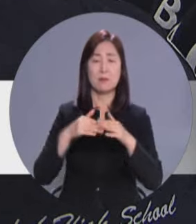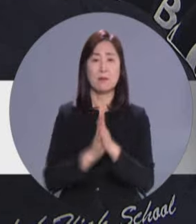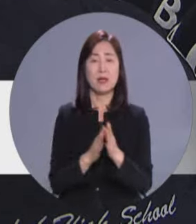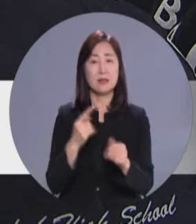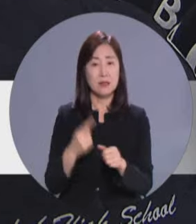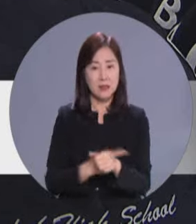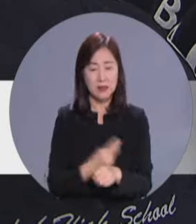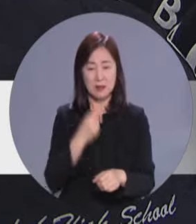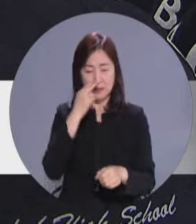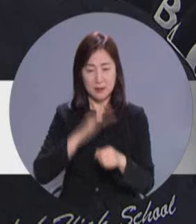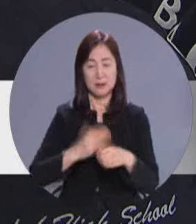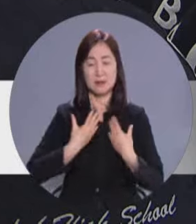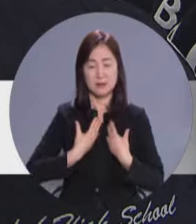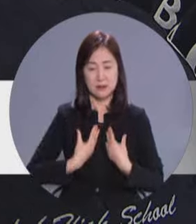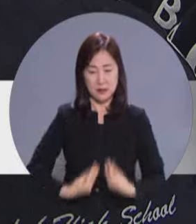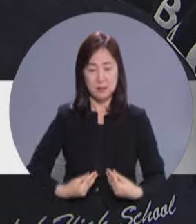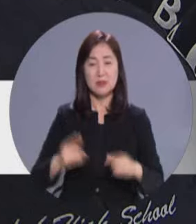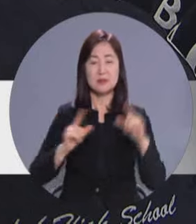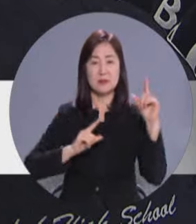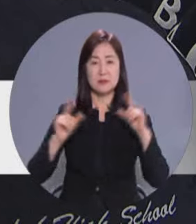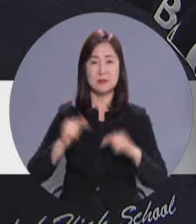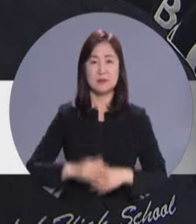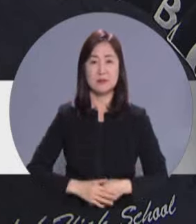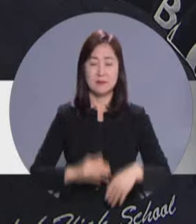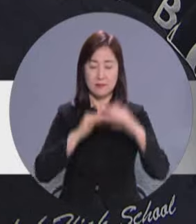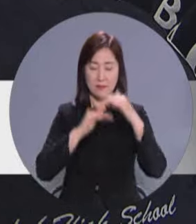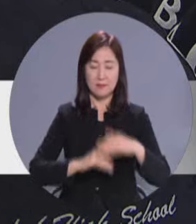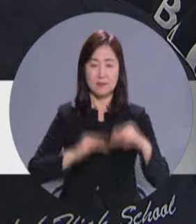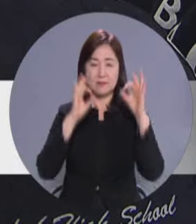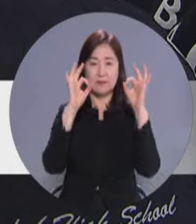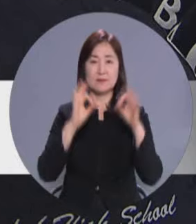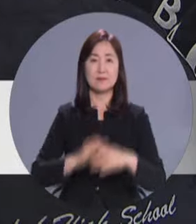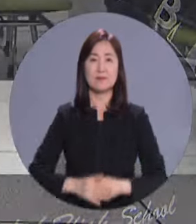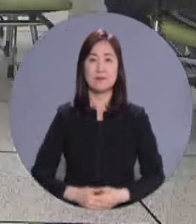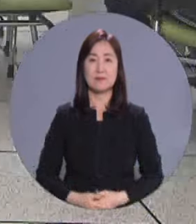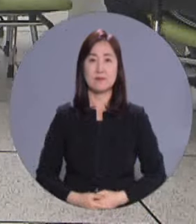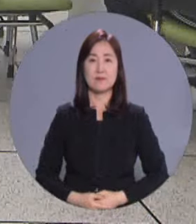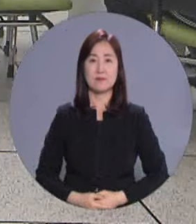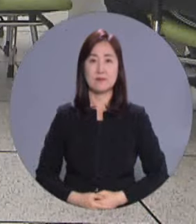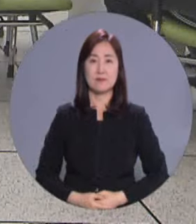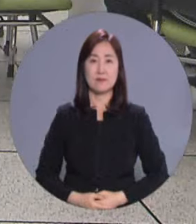학생들은 막막한 실정입니다 유민호 기자입니다